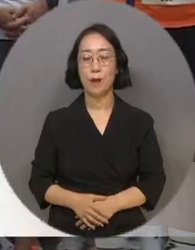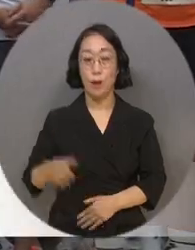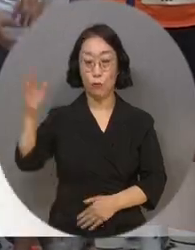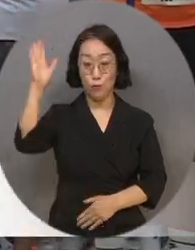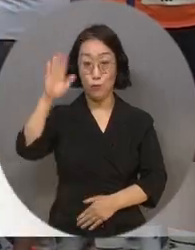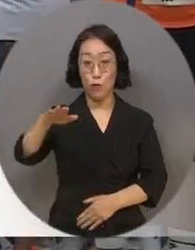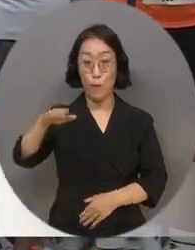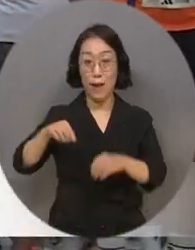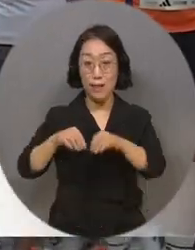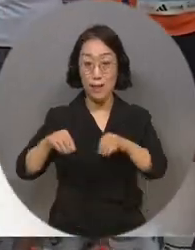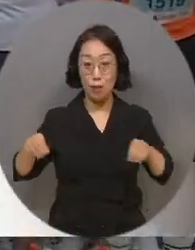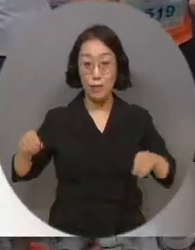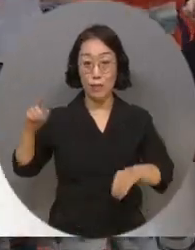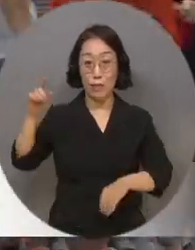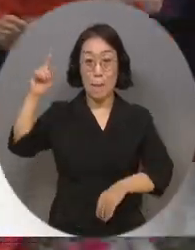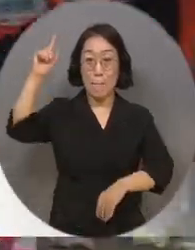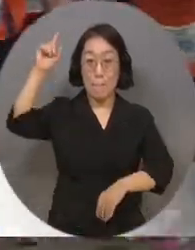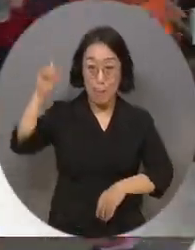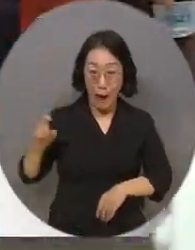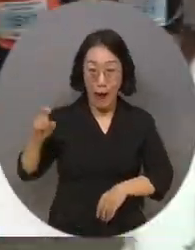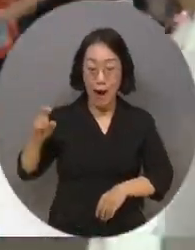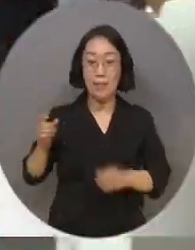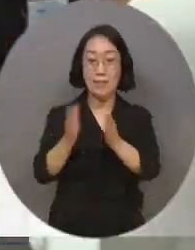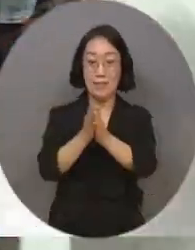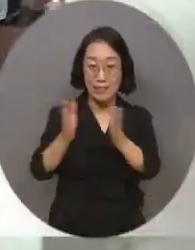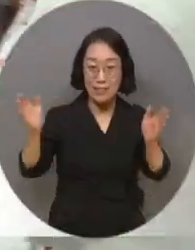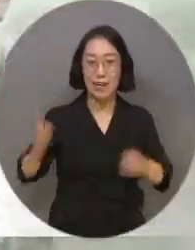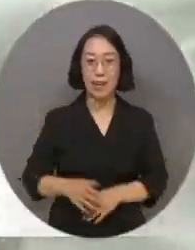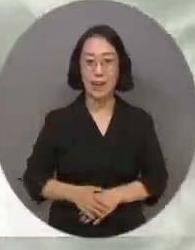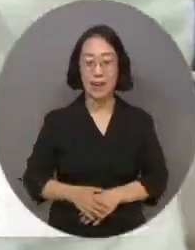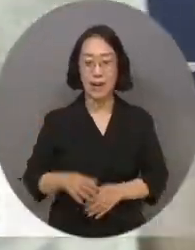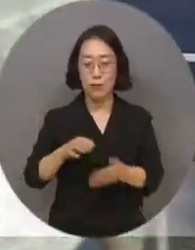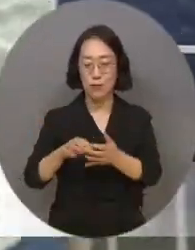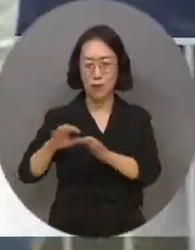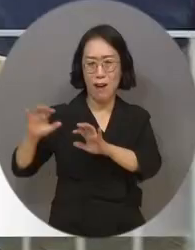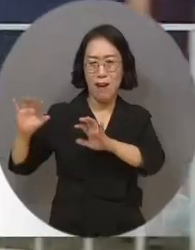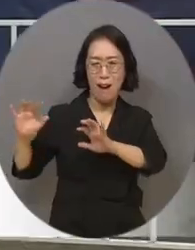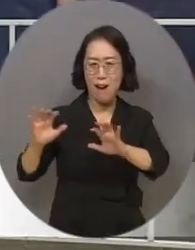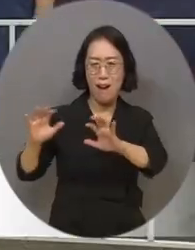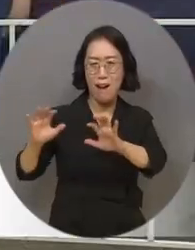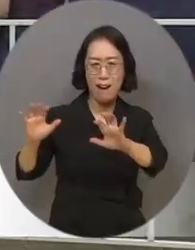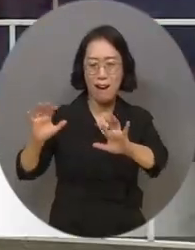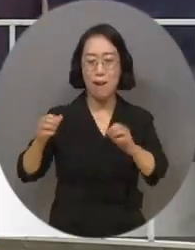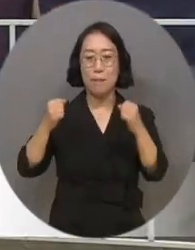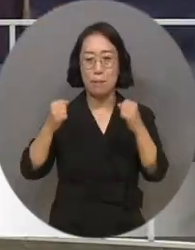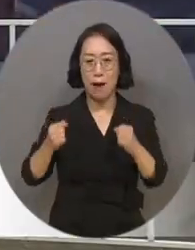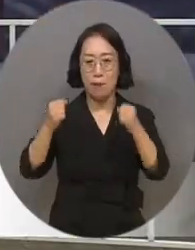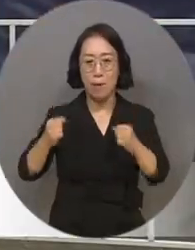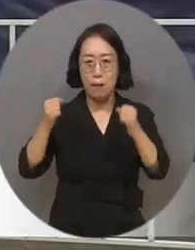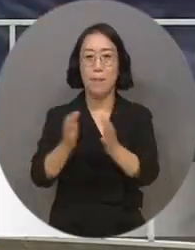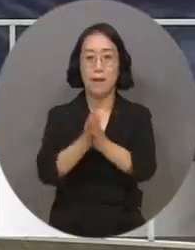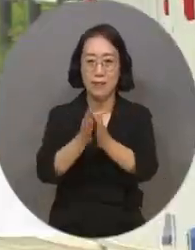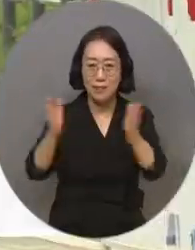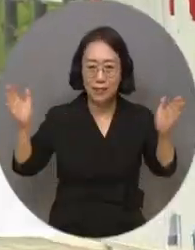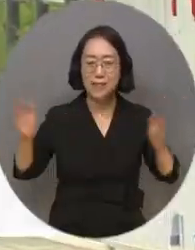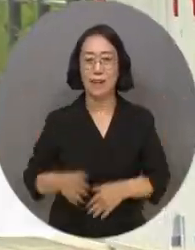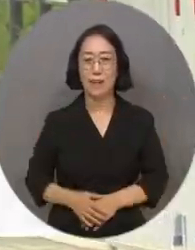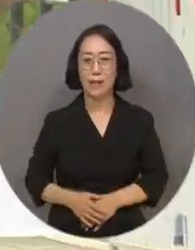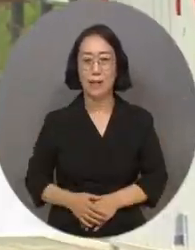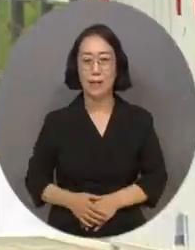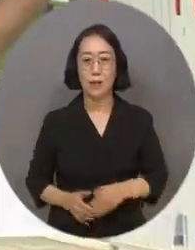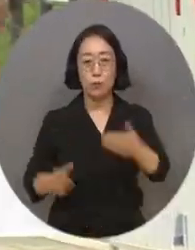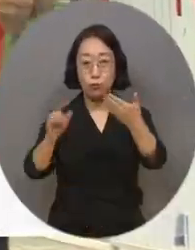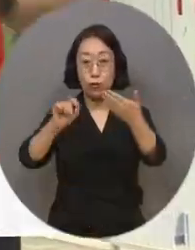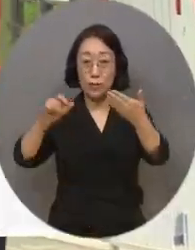출발선에 선 많은 선수들. 레이스가 시작되자 수백 명의 인파가 힘차게 뛰기 시작합니다. 지난